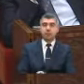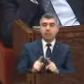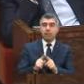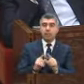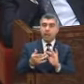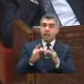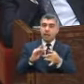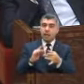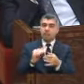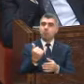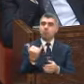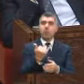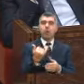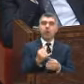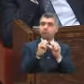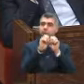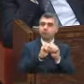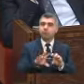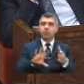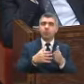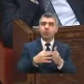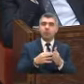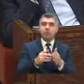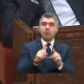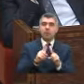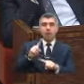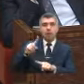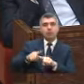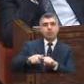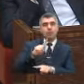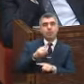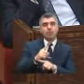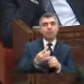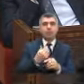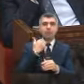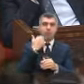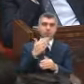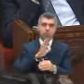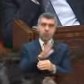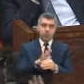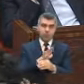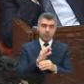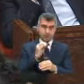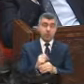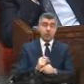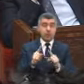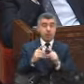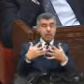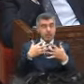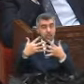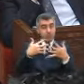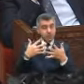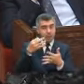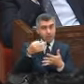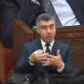هي الشعار ديالنا الكبير والأداة المهمة ديالنا باش نحاربوا الفساد، لأن إلا كان الرقمنة تعطي الشفافية، تعطي أن